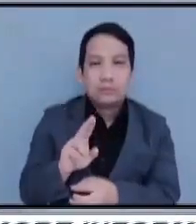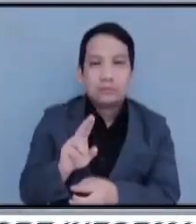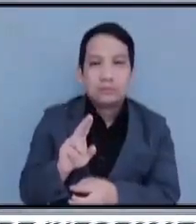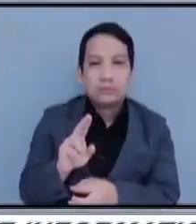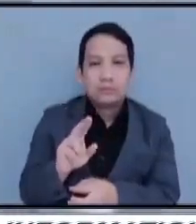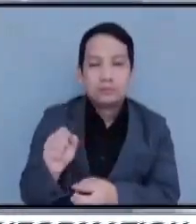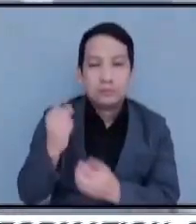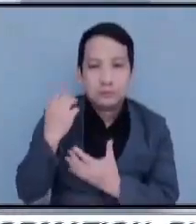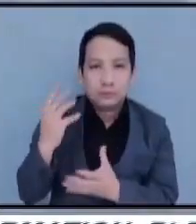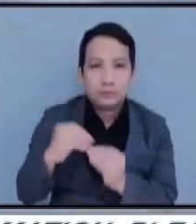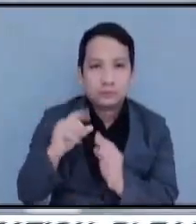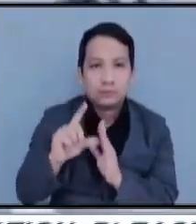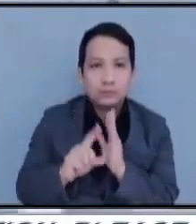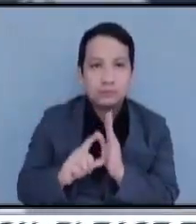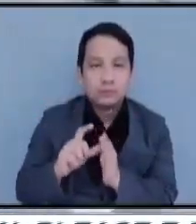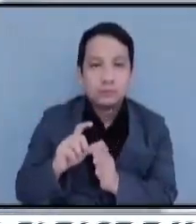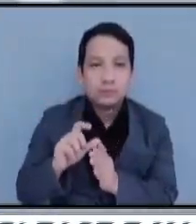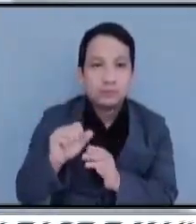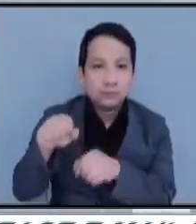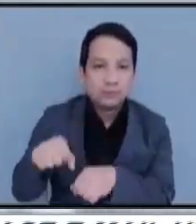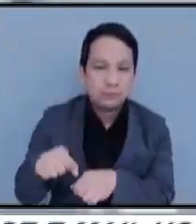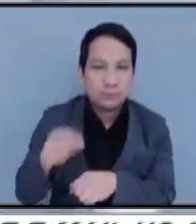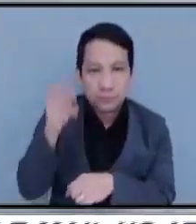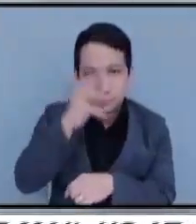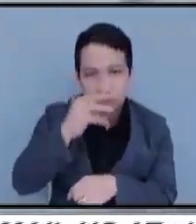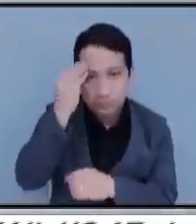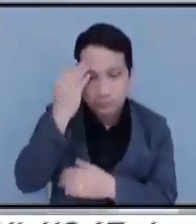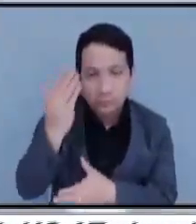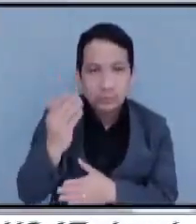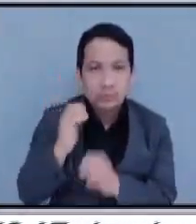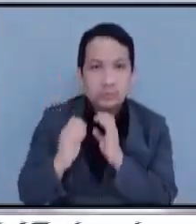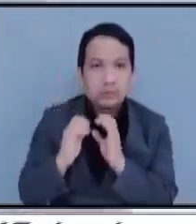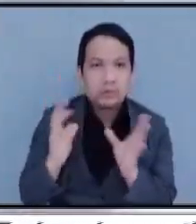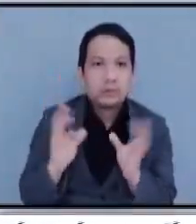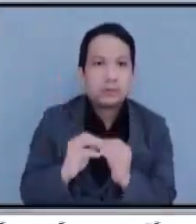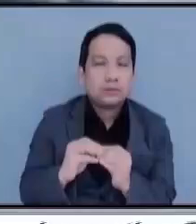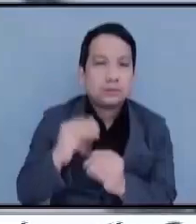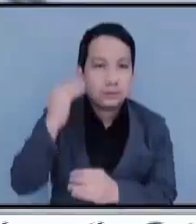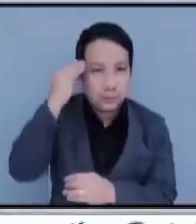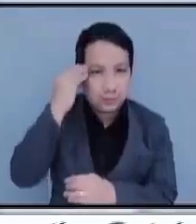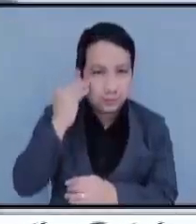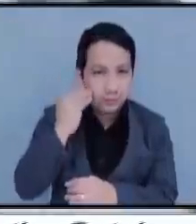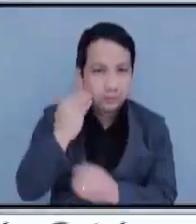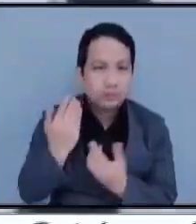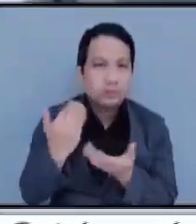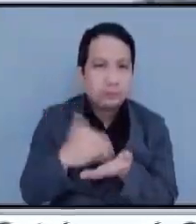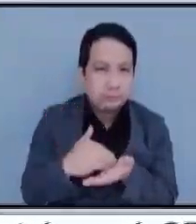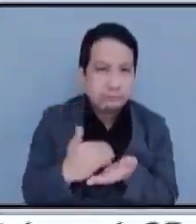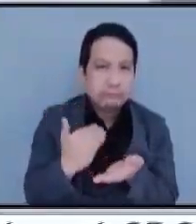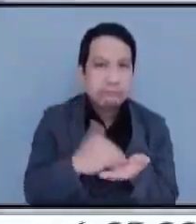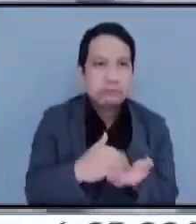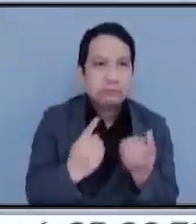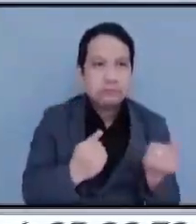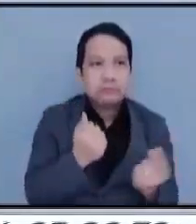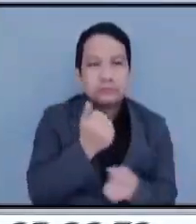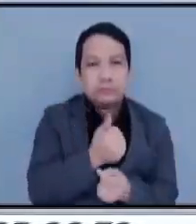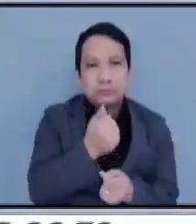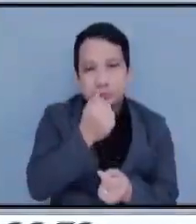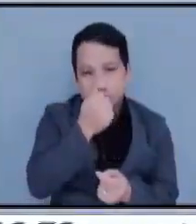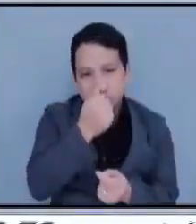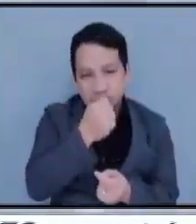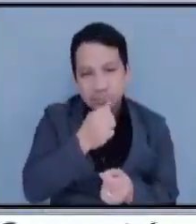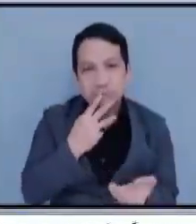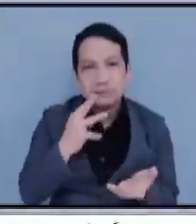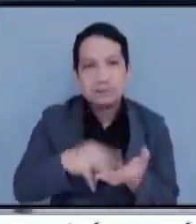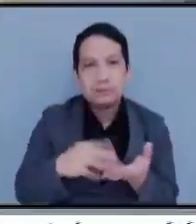on the Law of the Sea. Nababahala naman ang embahada ng South Korea sa paulit-ulit na insidente na nagpapalala ng tensyon